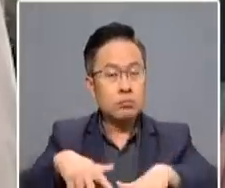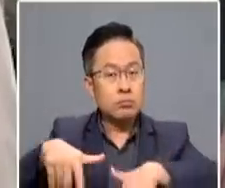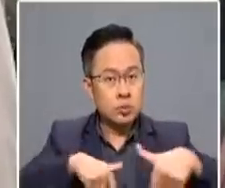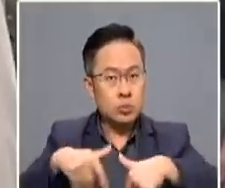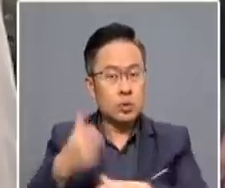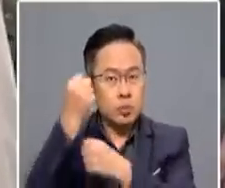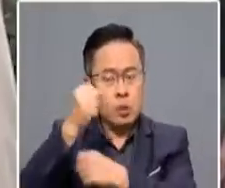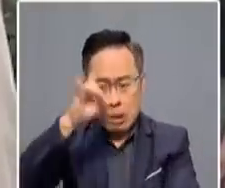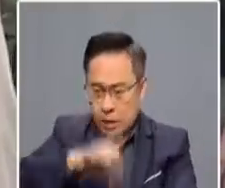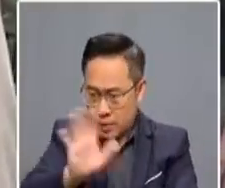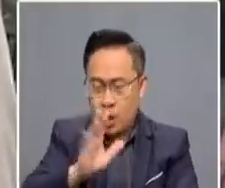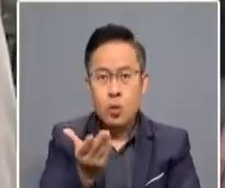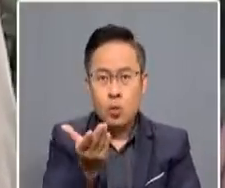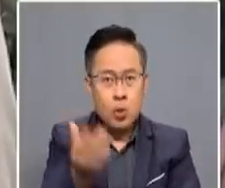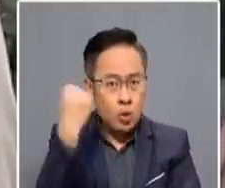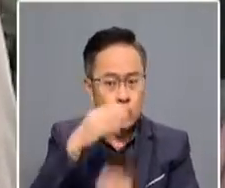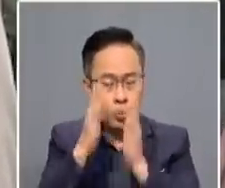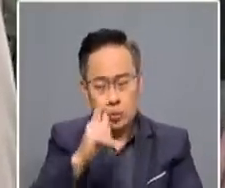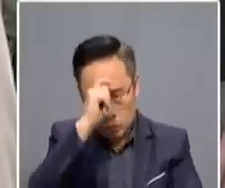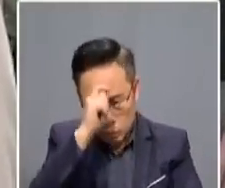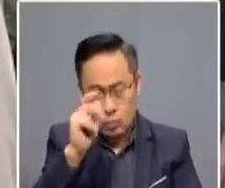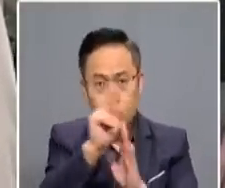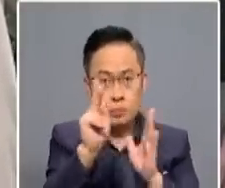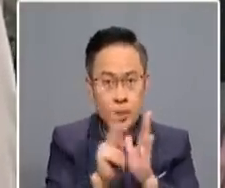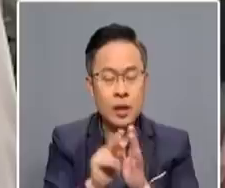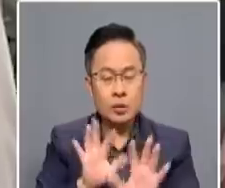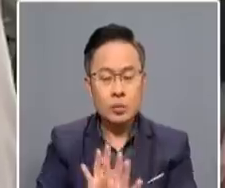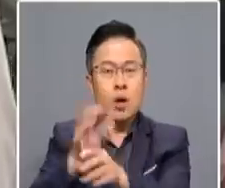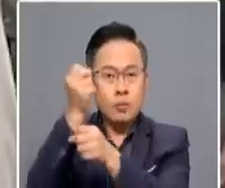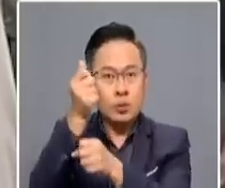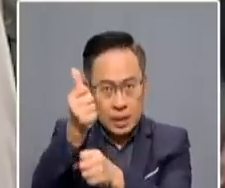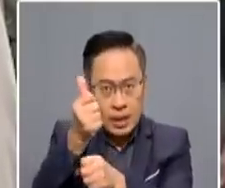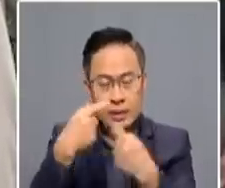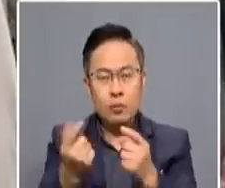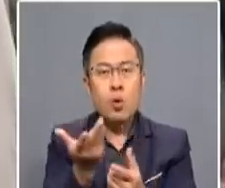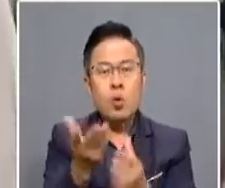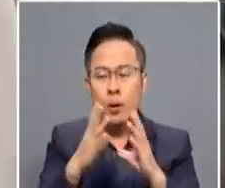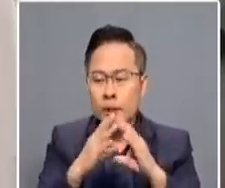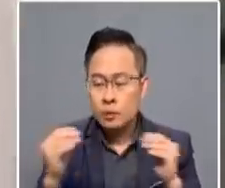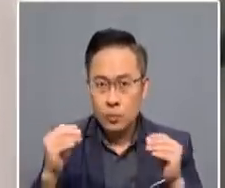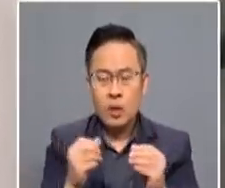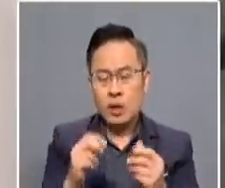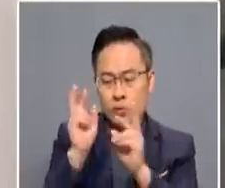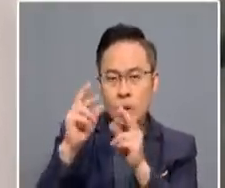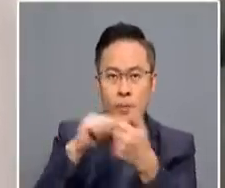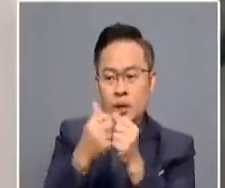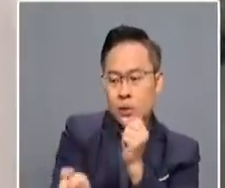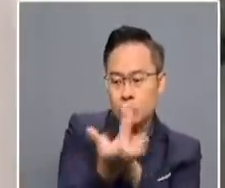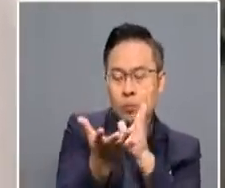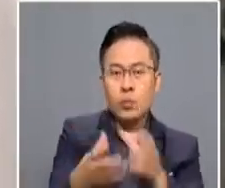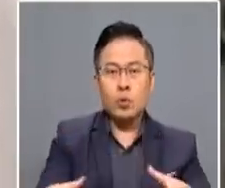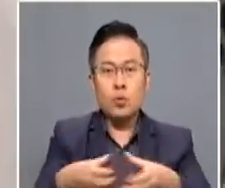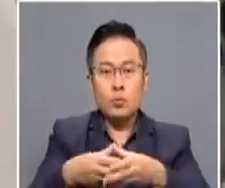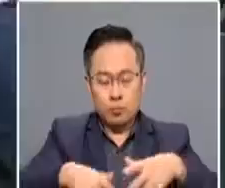คัญเลยอยากขอให้ผู้ชุมนุมชุมนุมด้วยความสงบอย่าทำลายทรัพย์สินทางราชการรวมถึงระมัดระวังเรื่องการกระทบกระทั่งกันเองของ